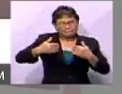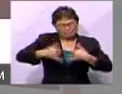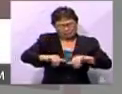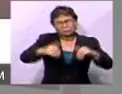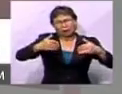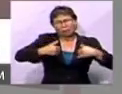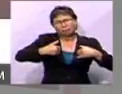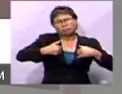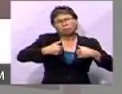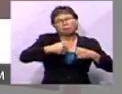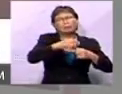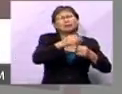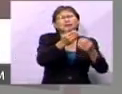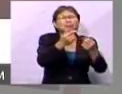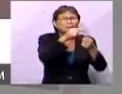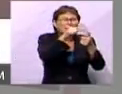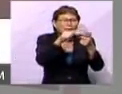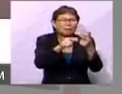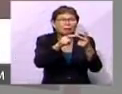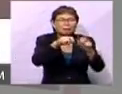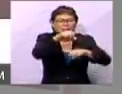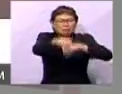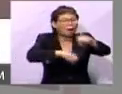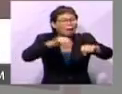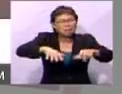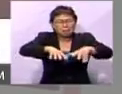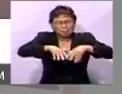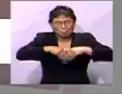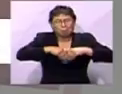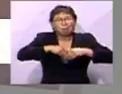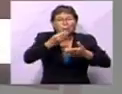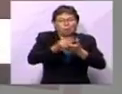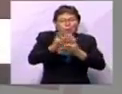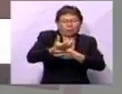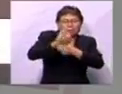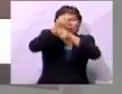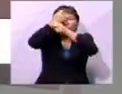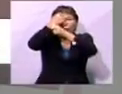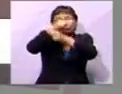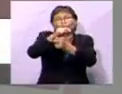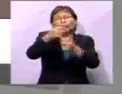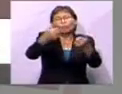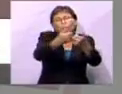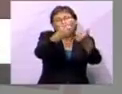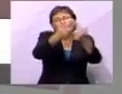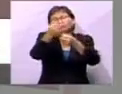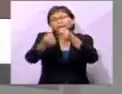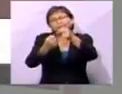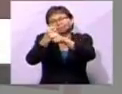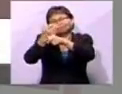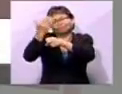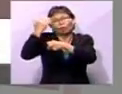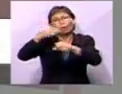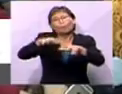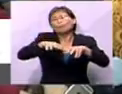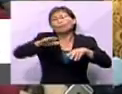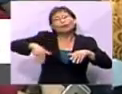terdapat beberapa kes pelumba yang belum menerima wang kemenangan untuk beberapa kejohanan tahun lalu.